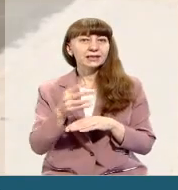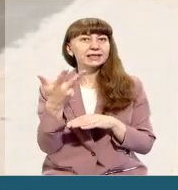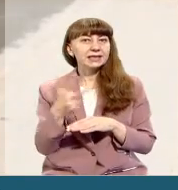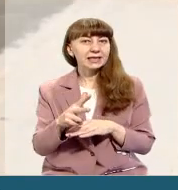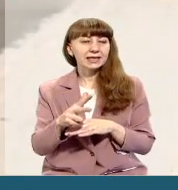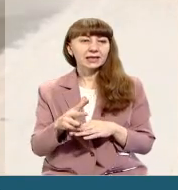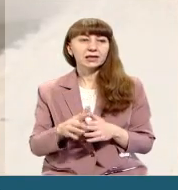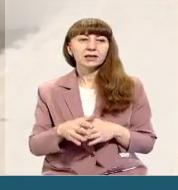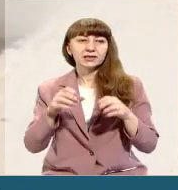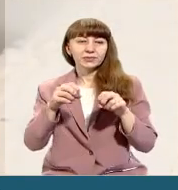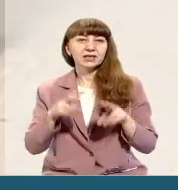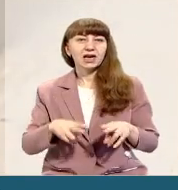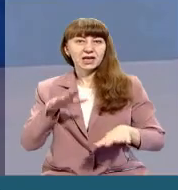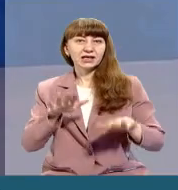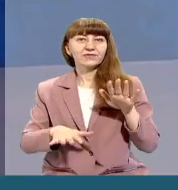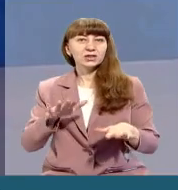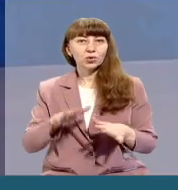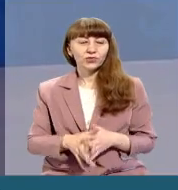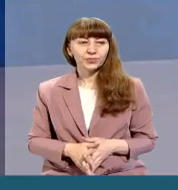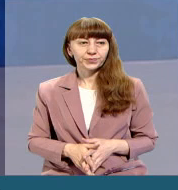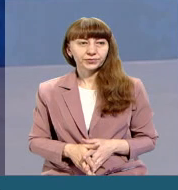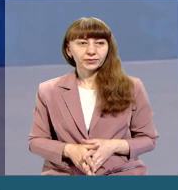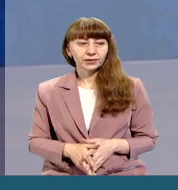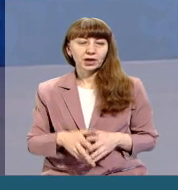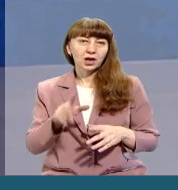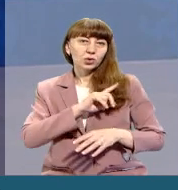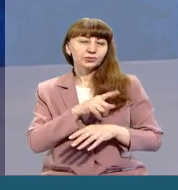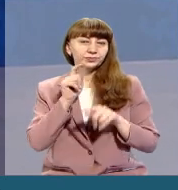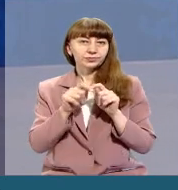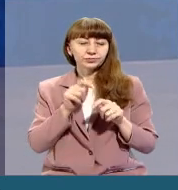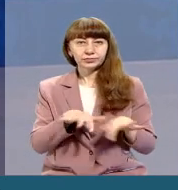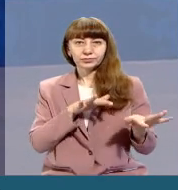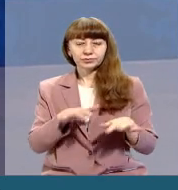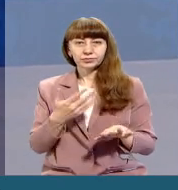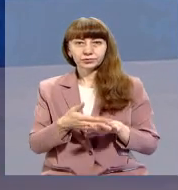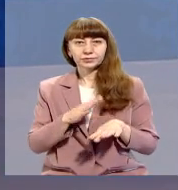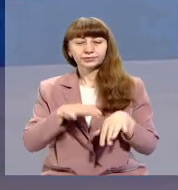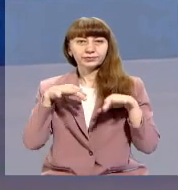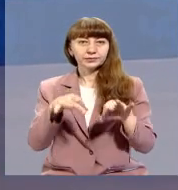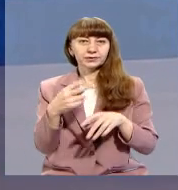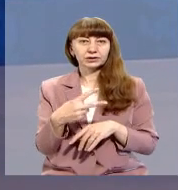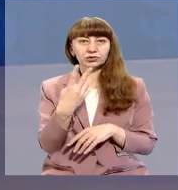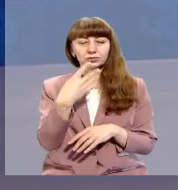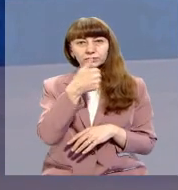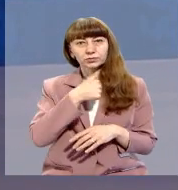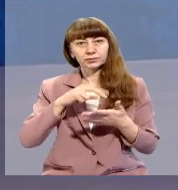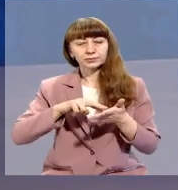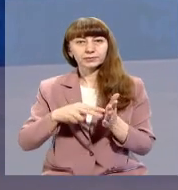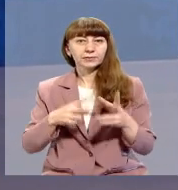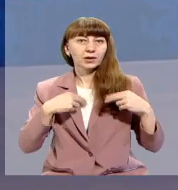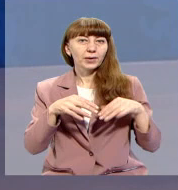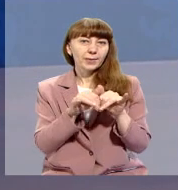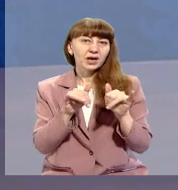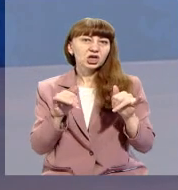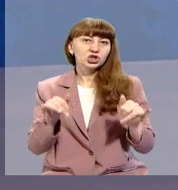три единицы специальных весов для усиления контроля за передвижением грузового транспорта в чертом году запланирована работа по